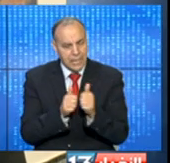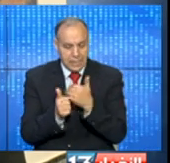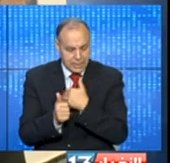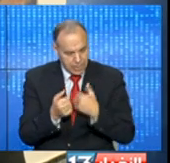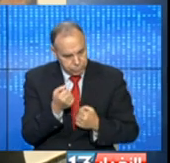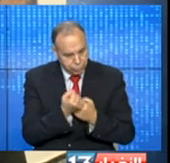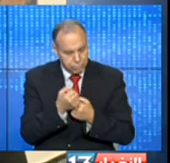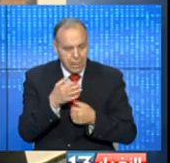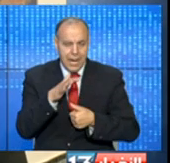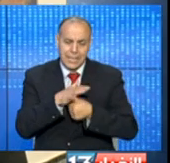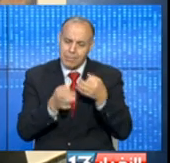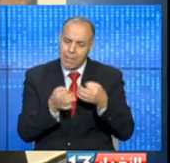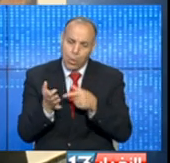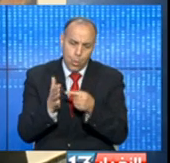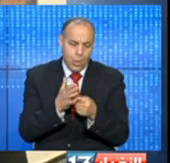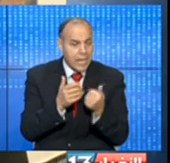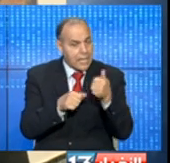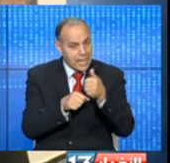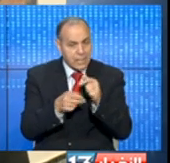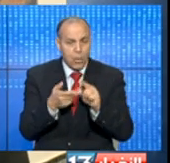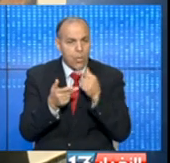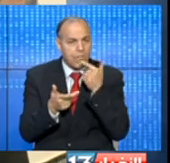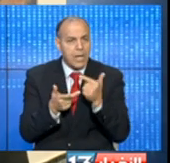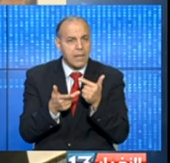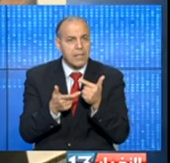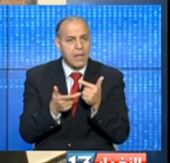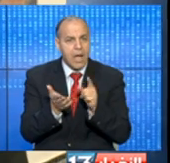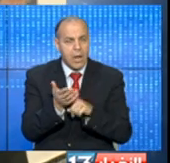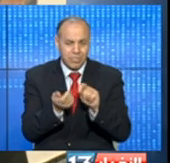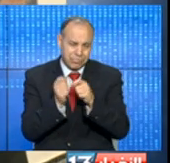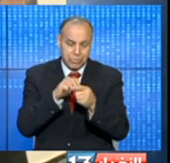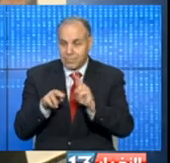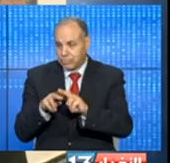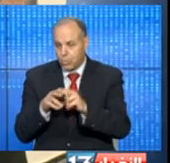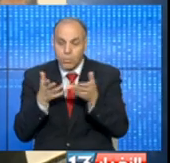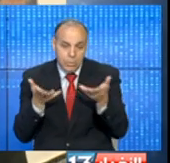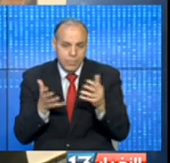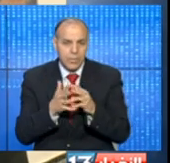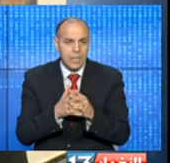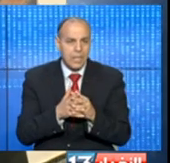بالقضاه ويؤسس الى تنقيه المحاكم واه اه حمايتها